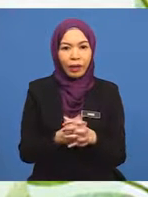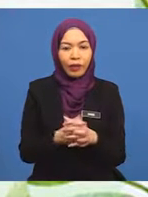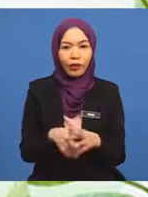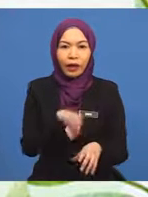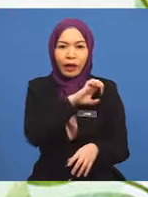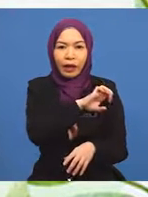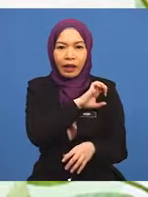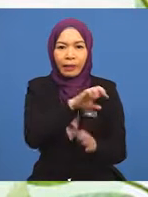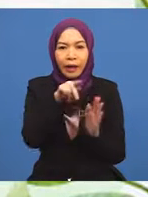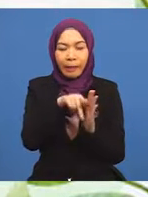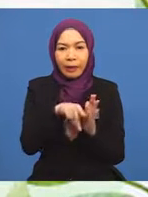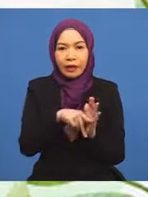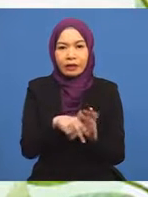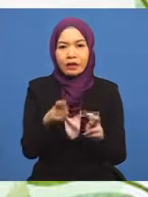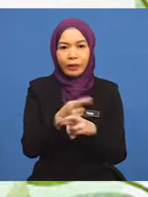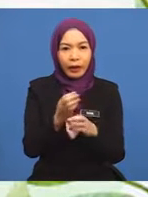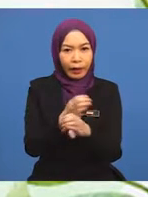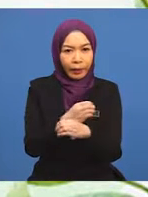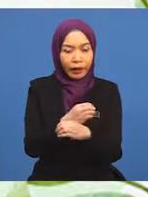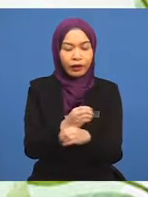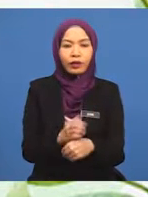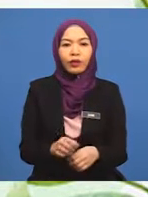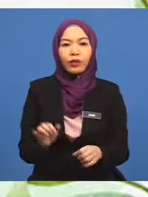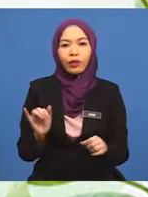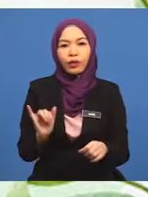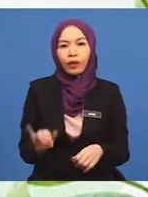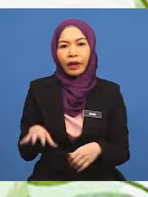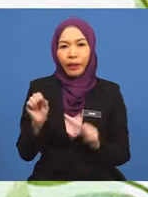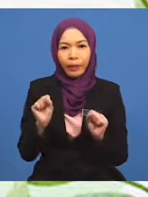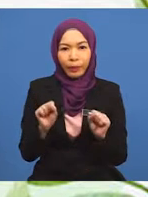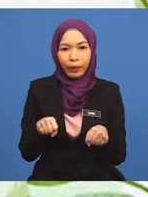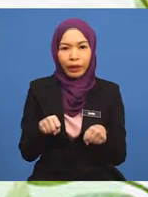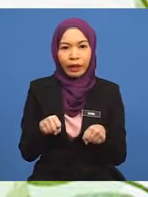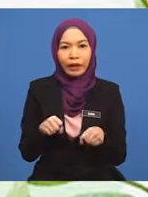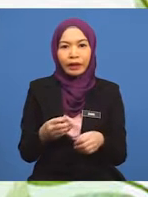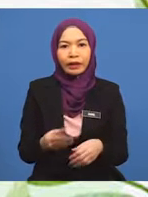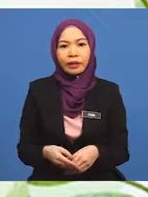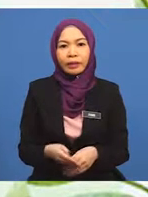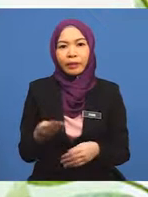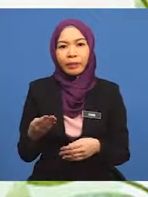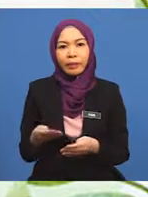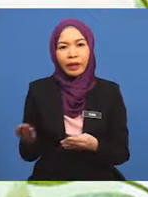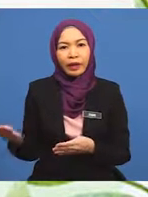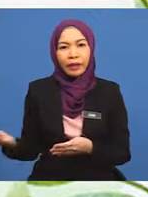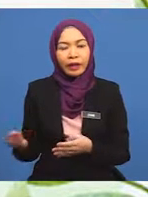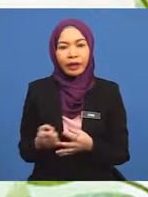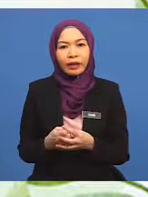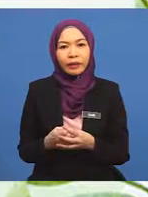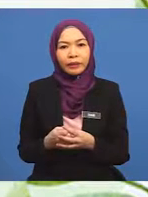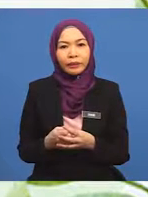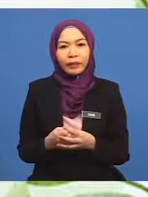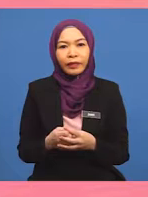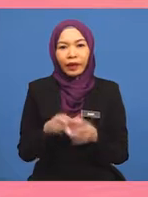reka bentuk yang boleh mempelbagaikan variasi lakaran pelitup